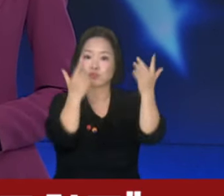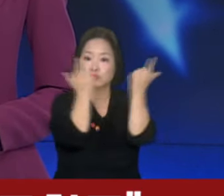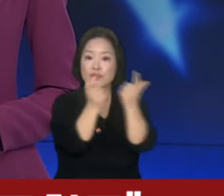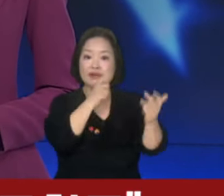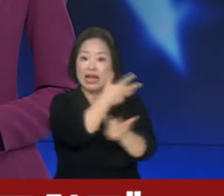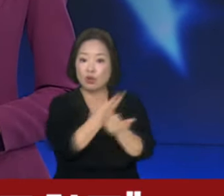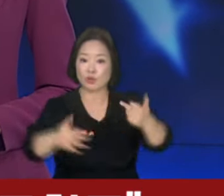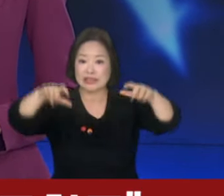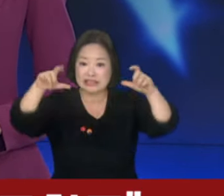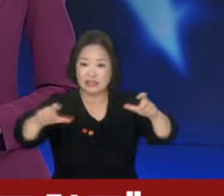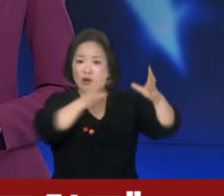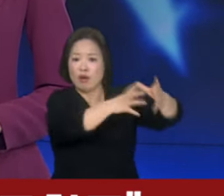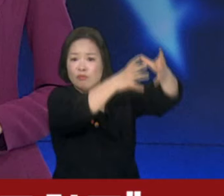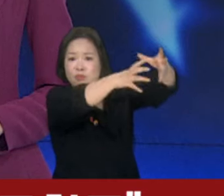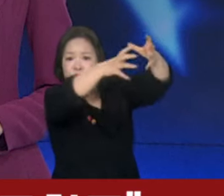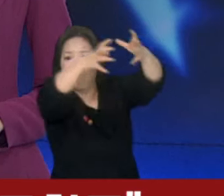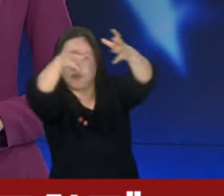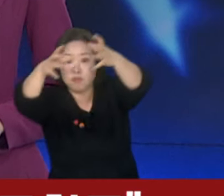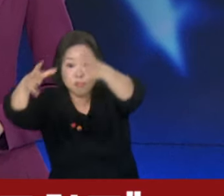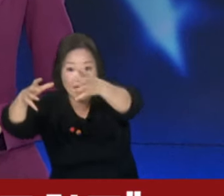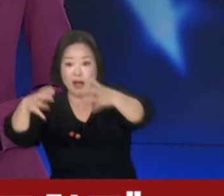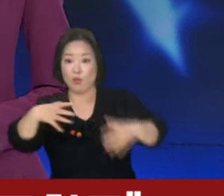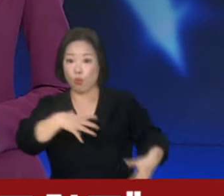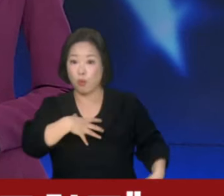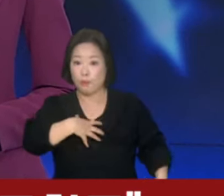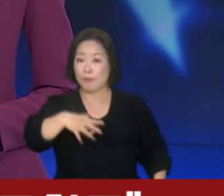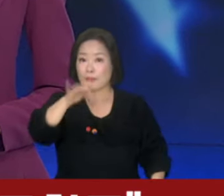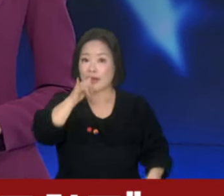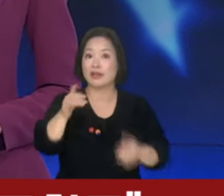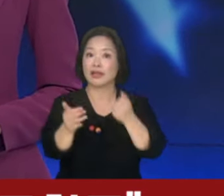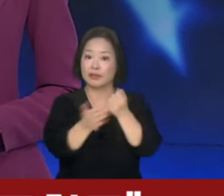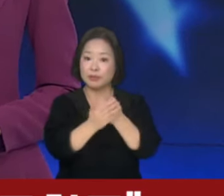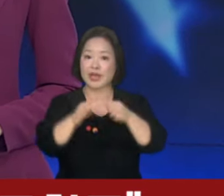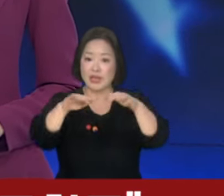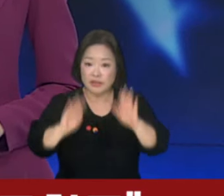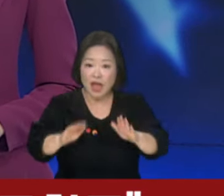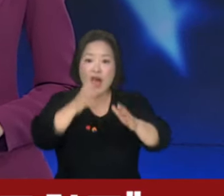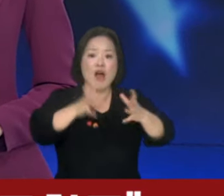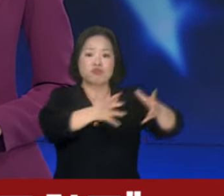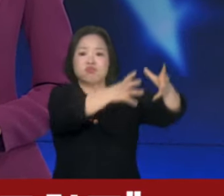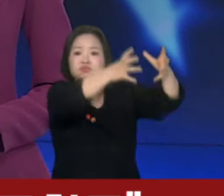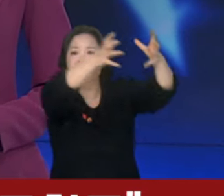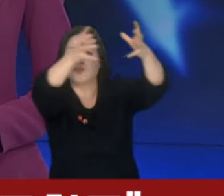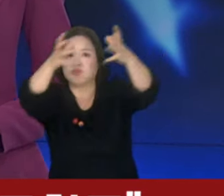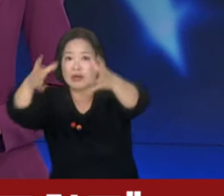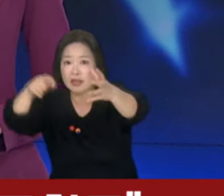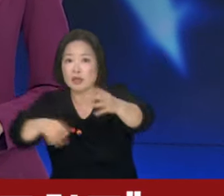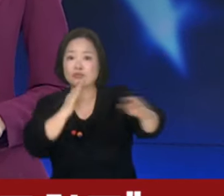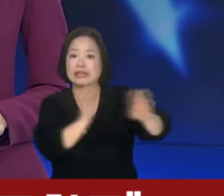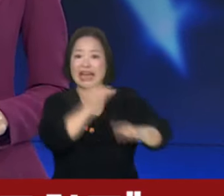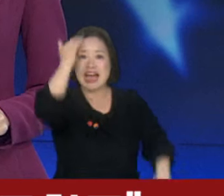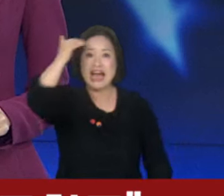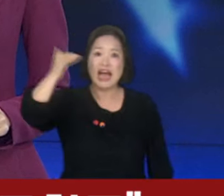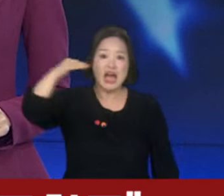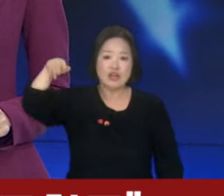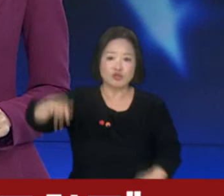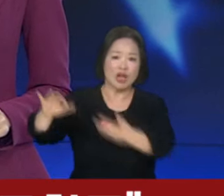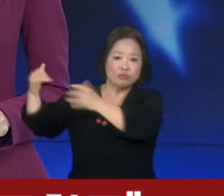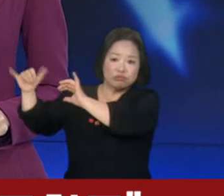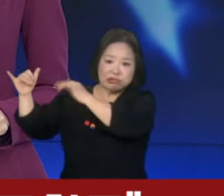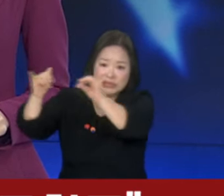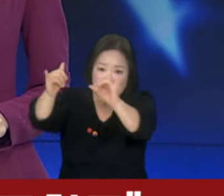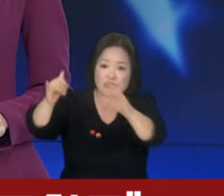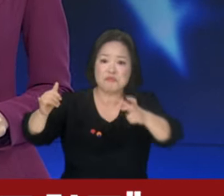강원도 지역으로 이동할 가능성이 있다고 합참은 전했는데요 이번 풍선 살포는 북한이 한국 무인기가